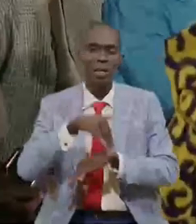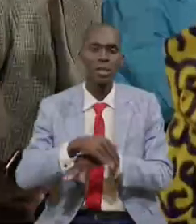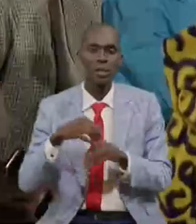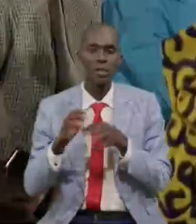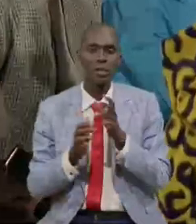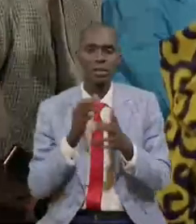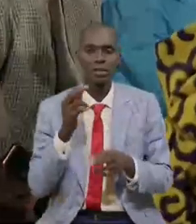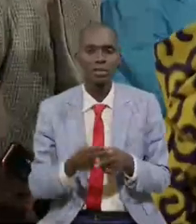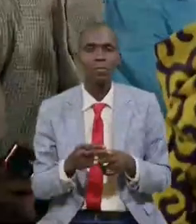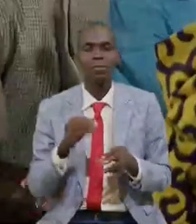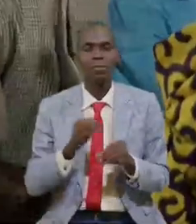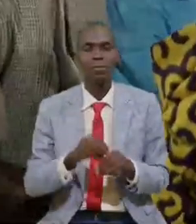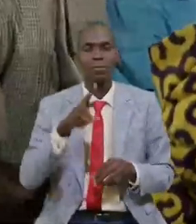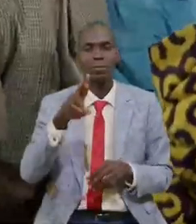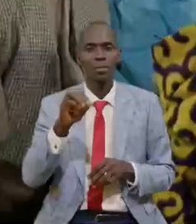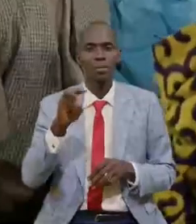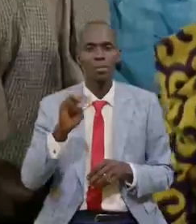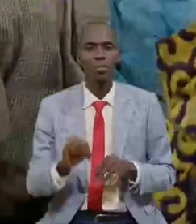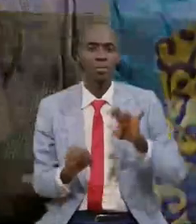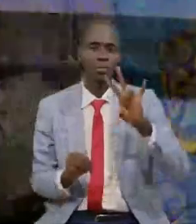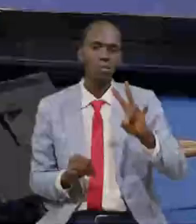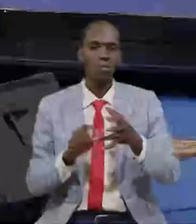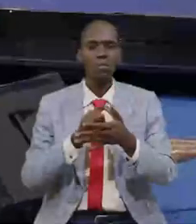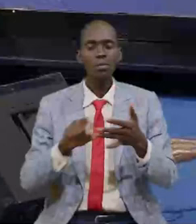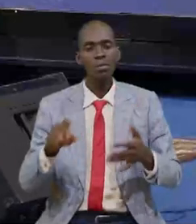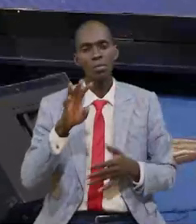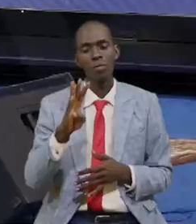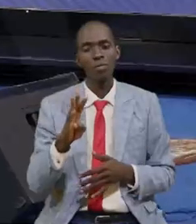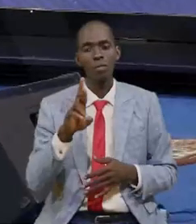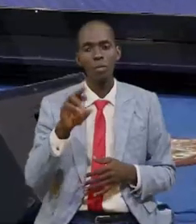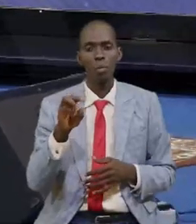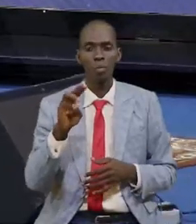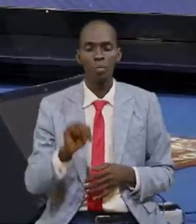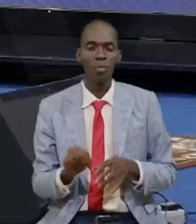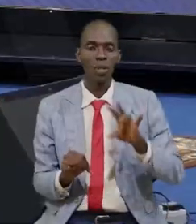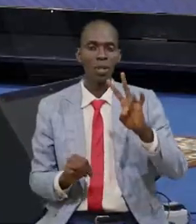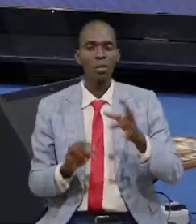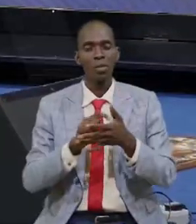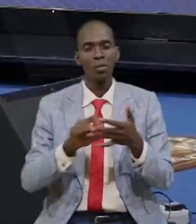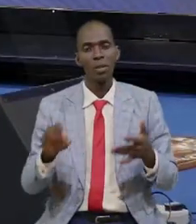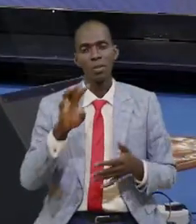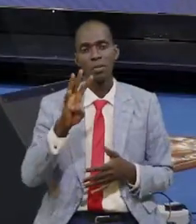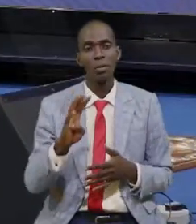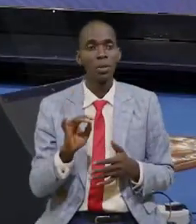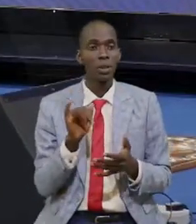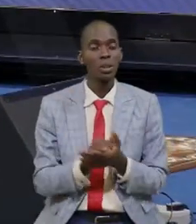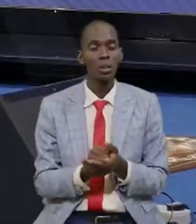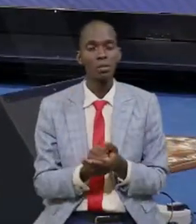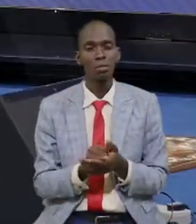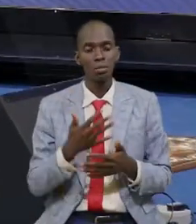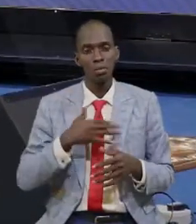Jésus-Christ. On va au Romains chapitre 7, verset 4. Romains 7, 4. De même, mes